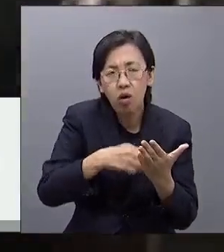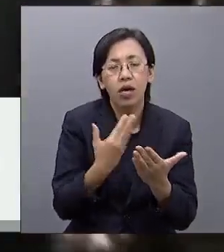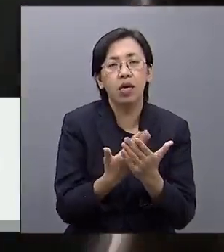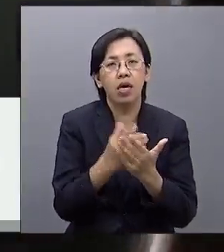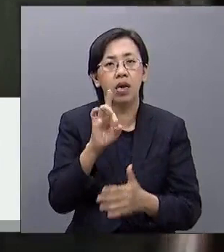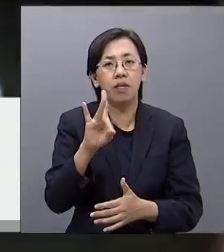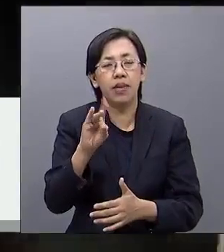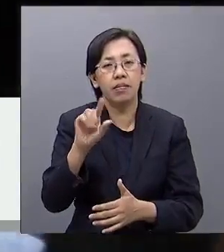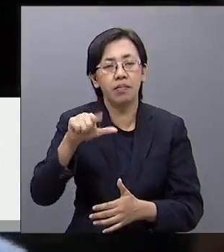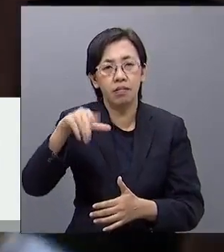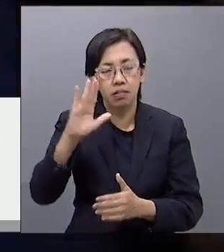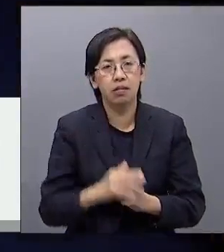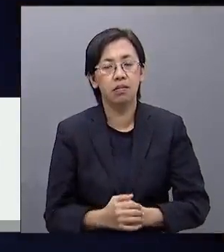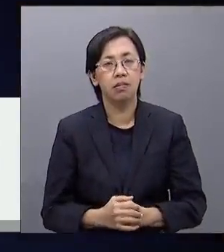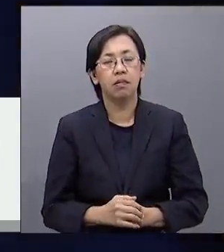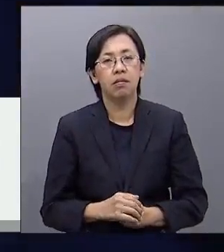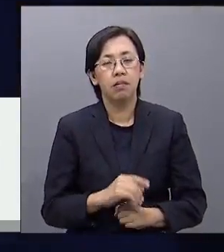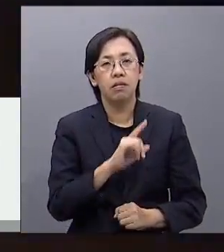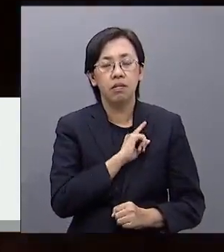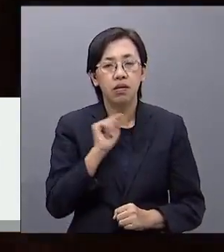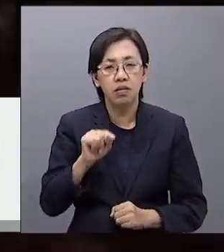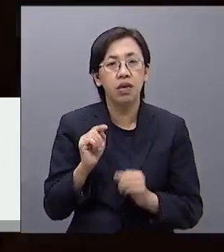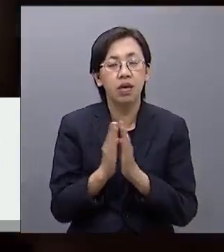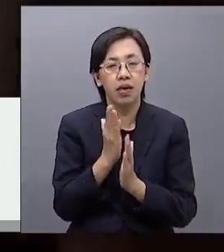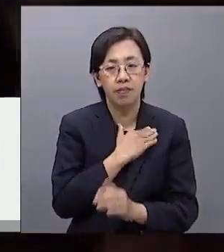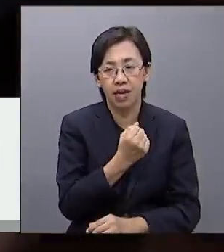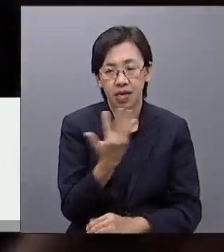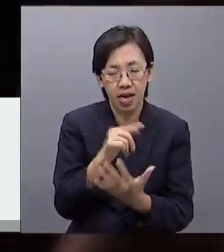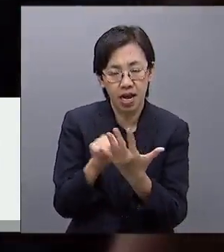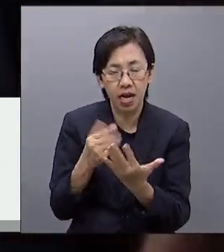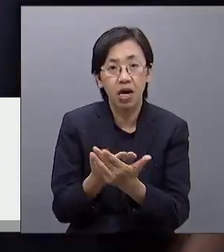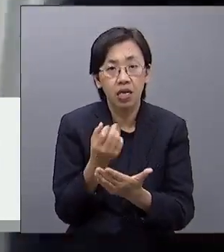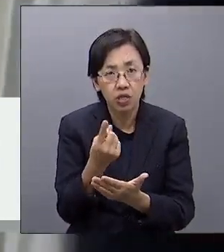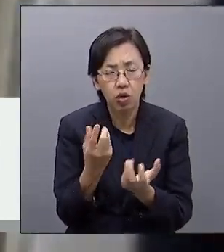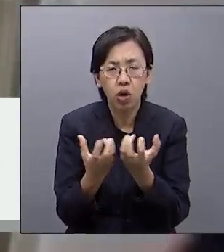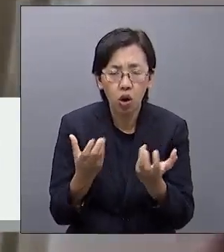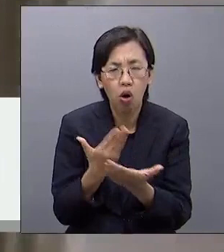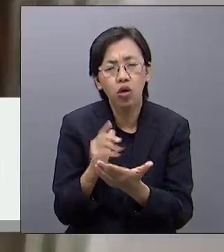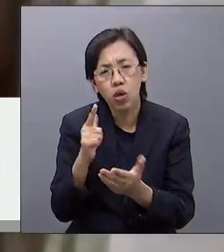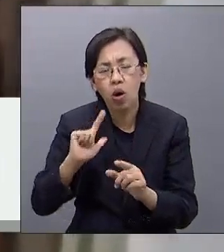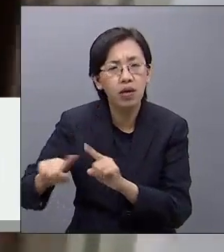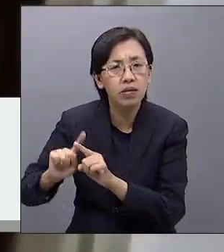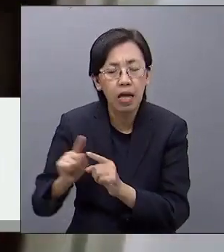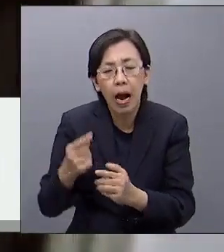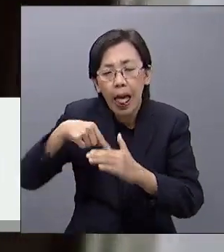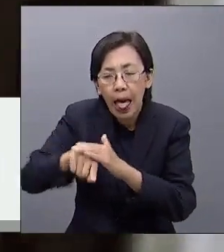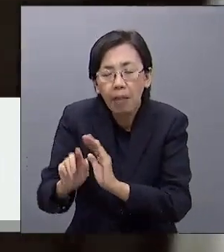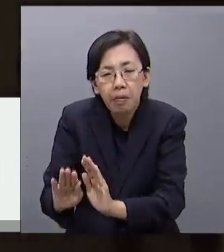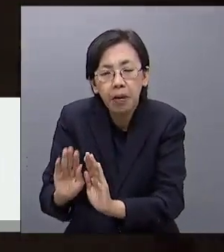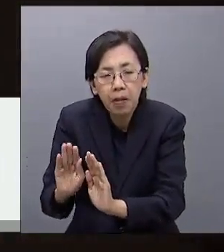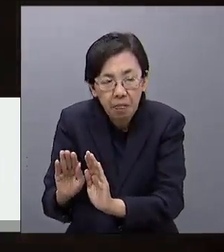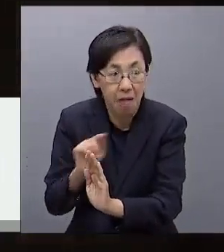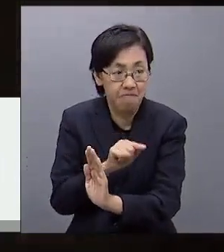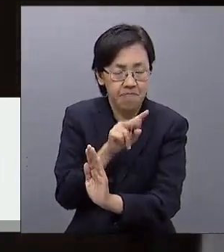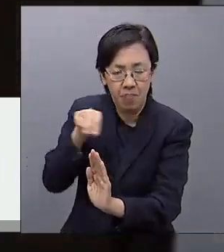โดยได้สั่งการให้อดีตพระทั้ง 5รูปนี้เคลื่อนย้ายเงินสดและทรัพย์สินซุกซ่อนเพื่อป้องกันการตรวจสอบของ